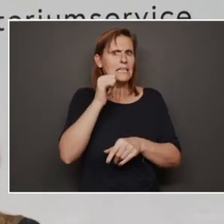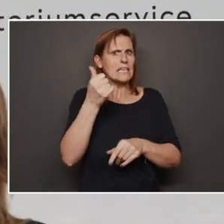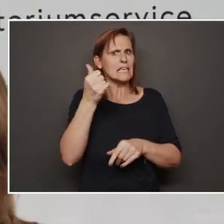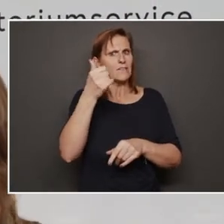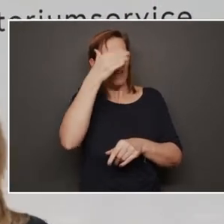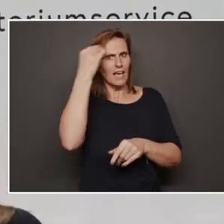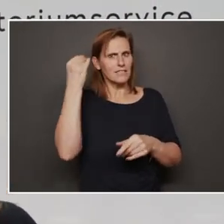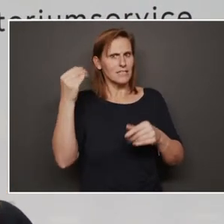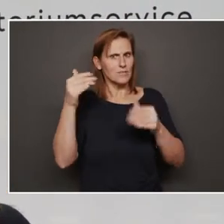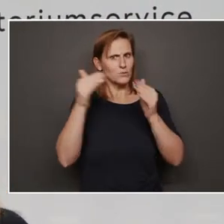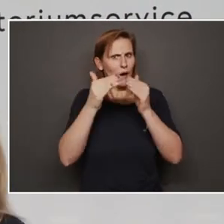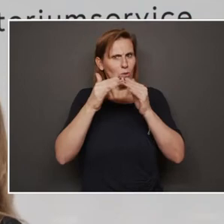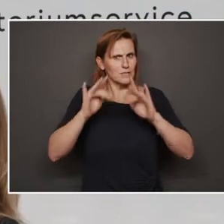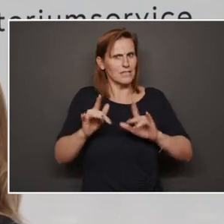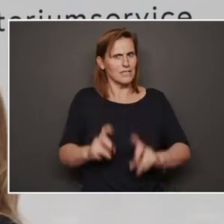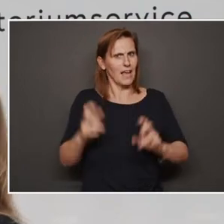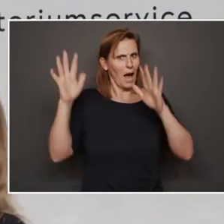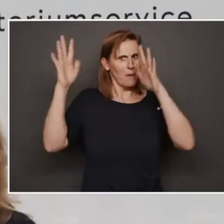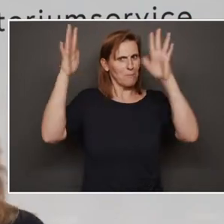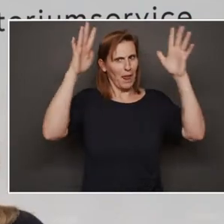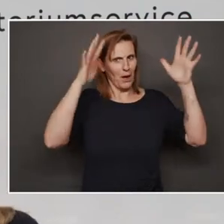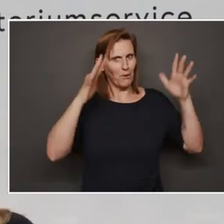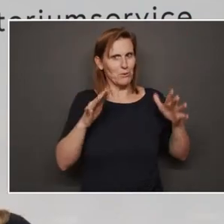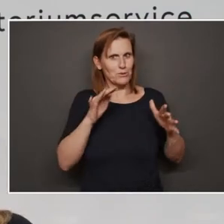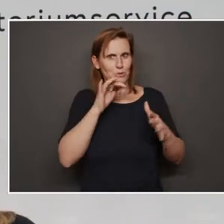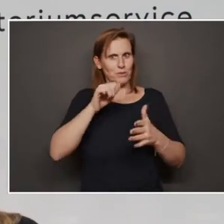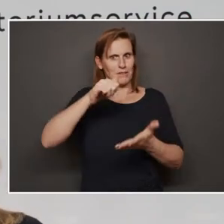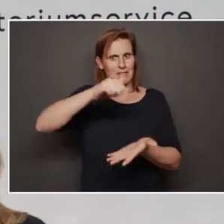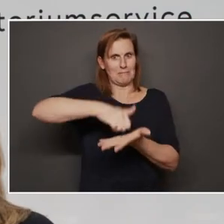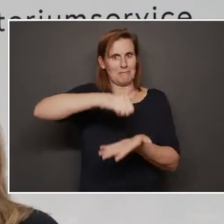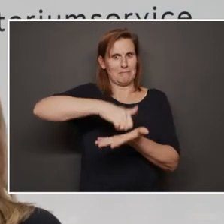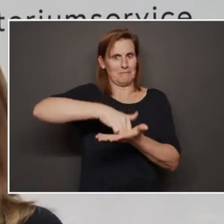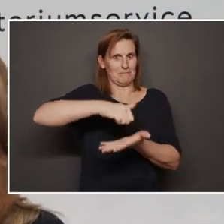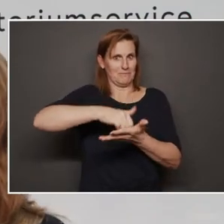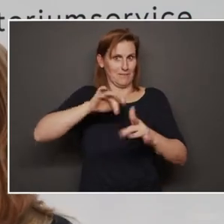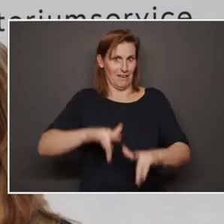applaudieren oder sich selber auf die Schulter zu klopfen.